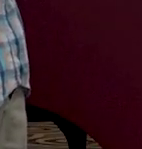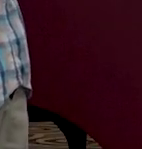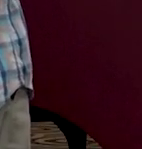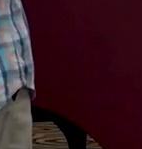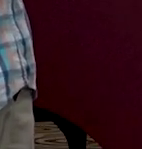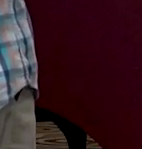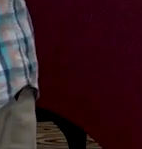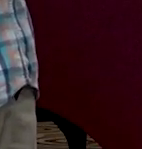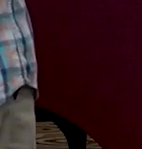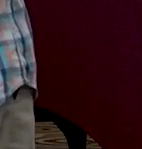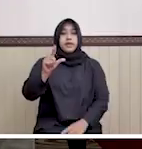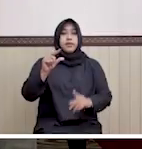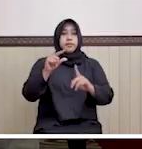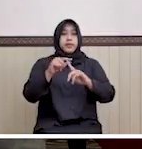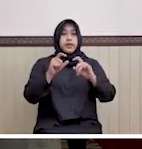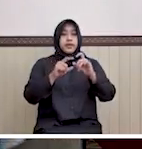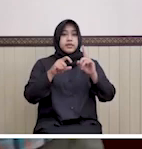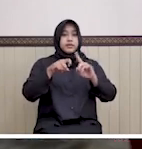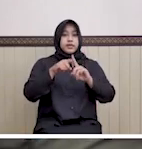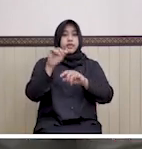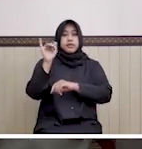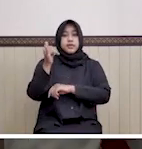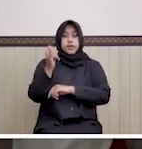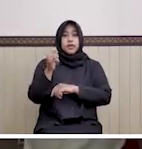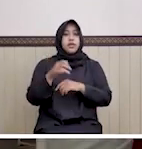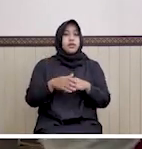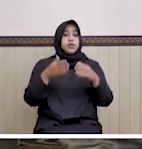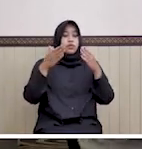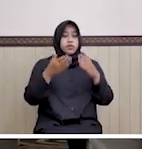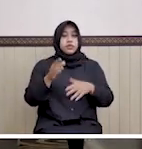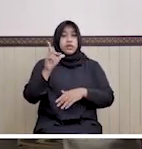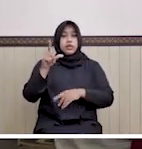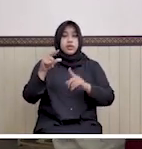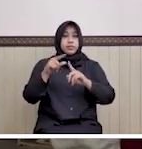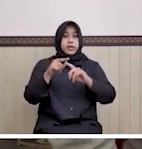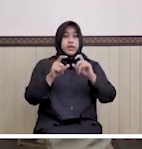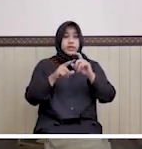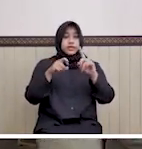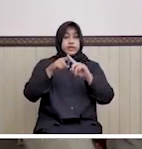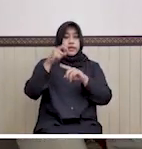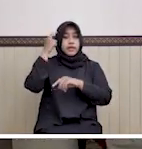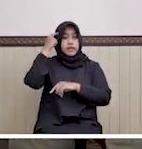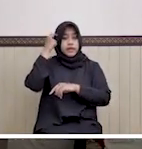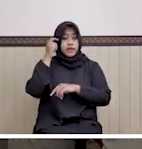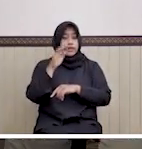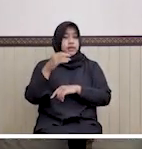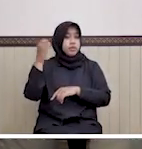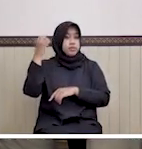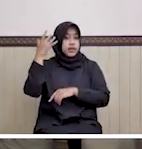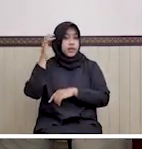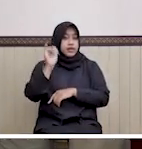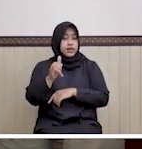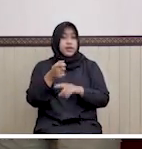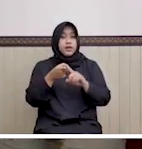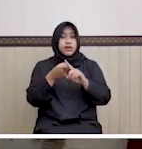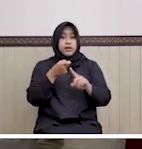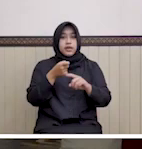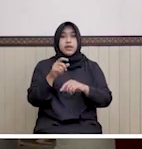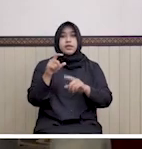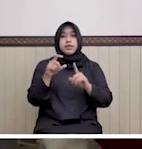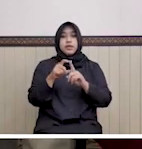Oke baik bagi di lpsk Nah kira-kira kalau tadi kita mendengar ya dari